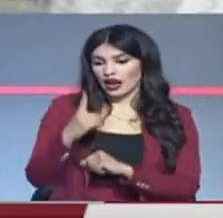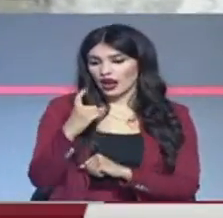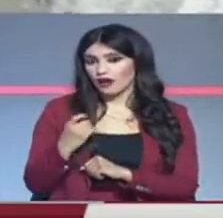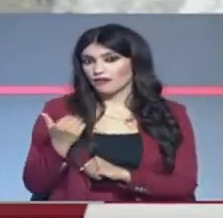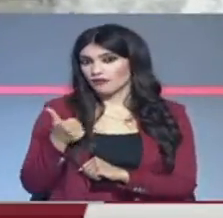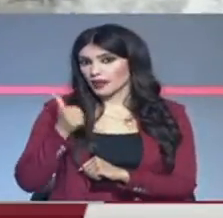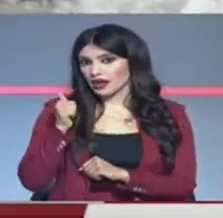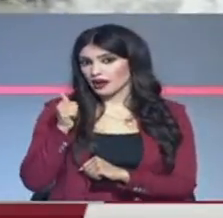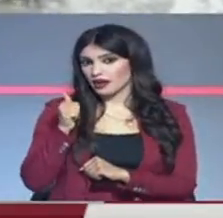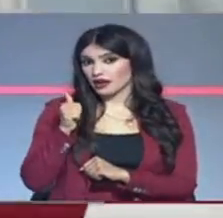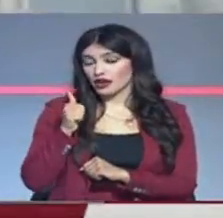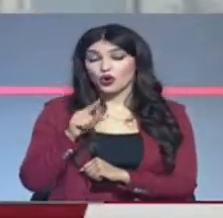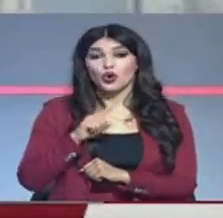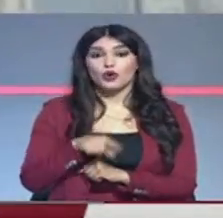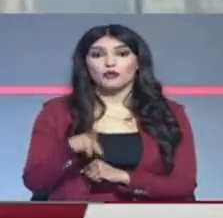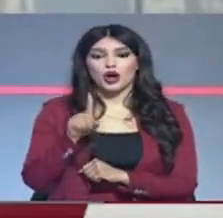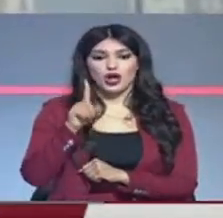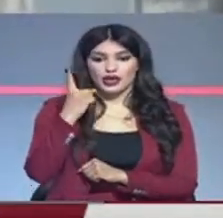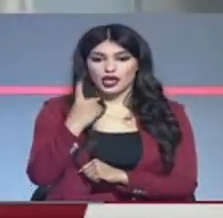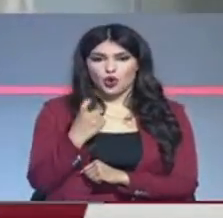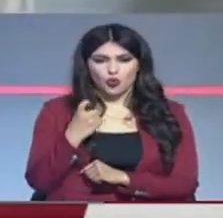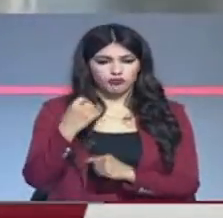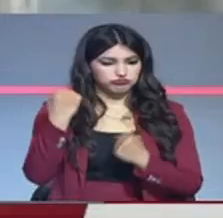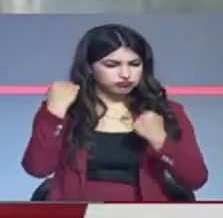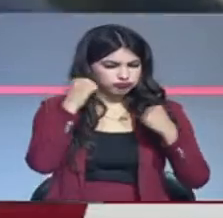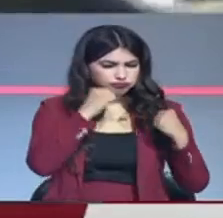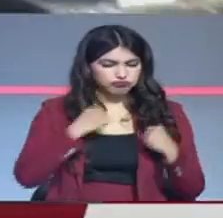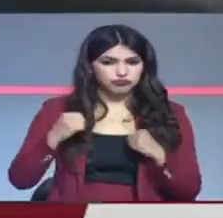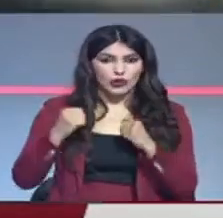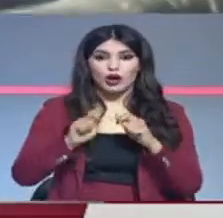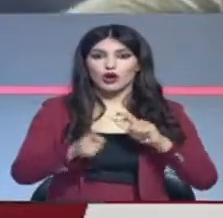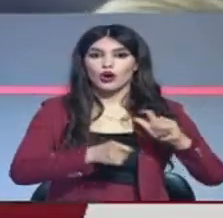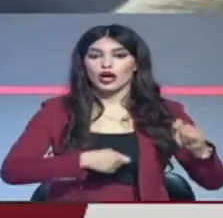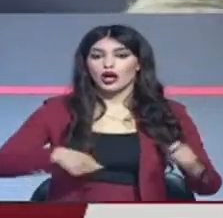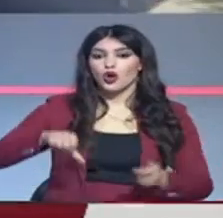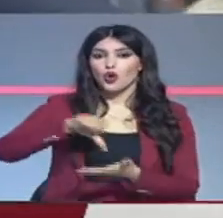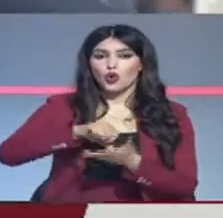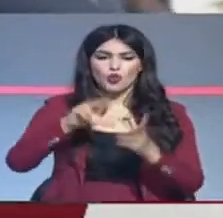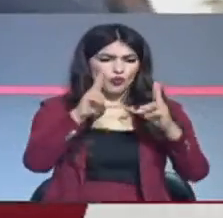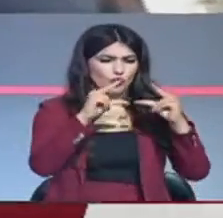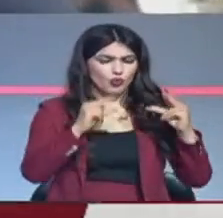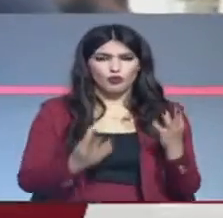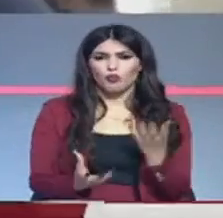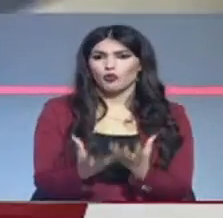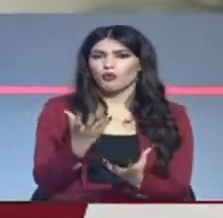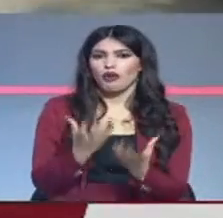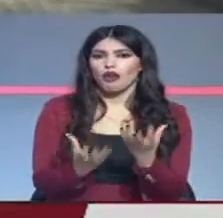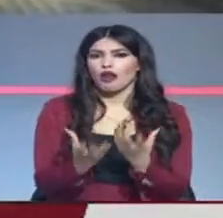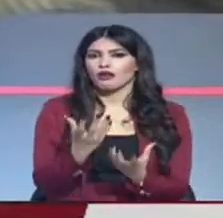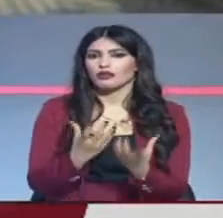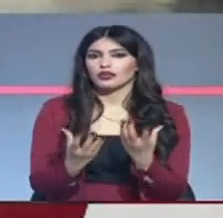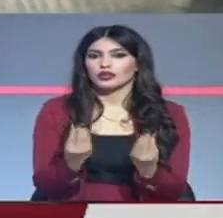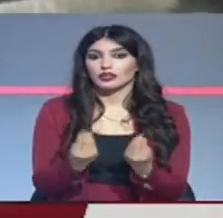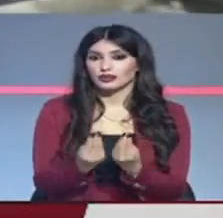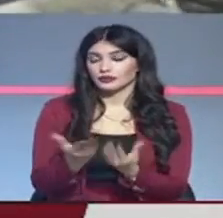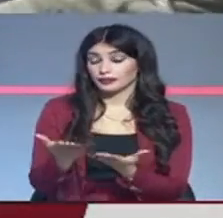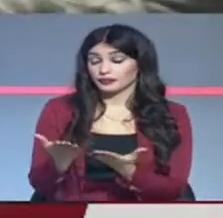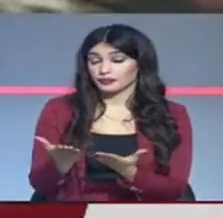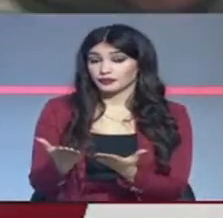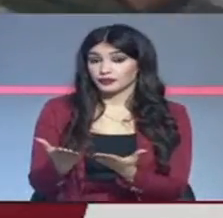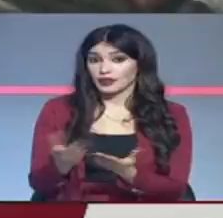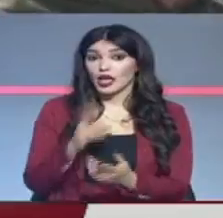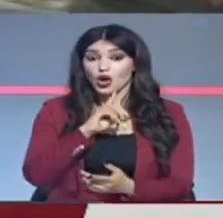المصنف باثنين الغضب والذي تم فيه القوات واضرم النيران بالاطارات المطاطيه والشاحنات